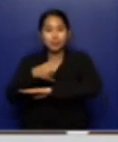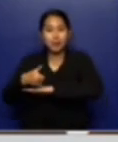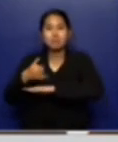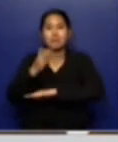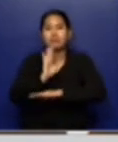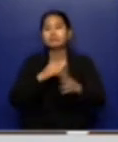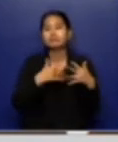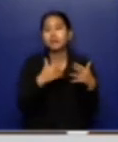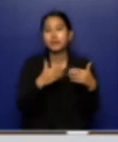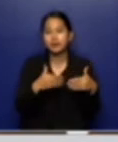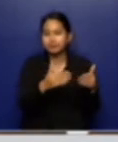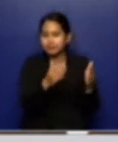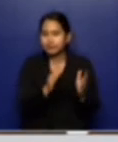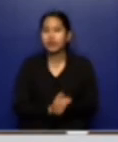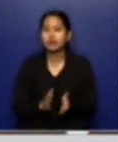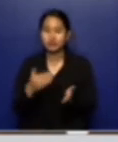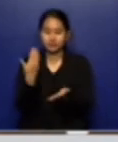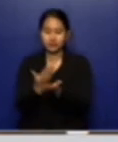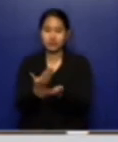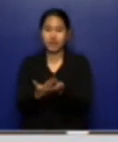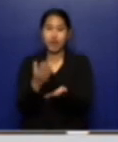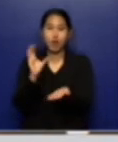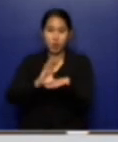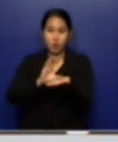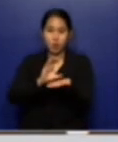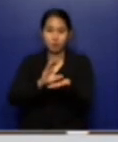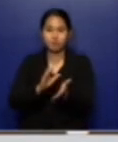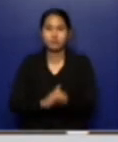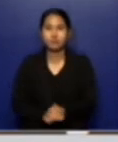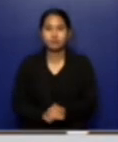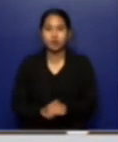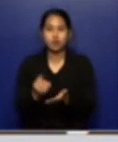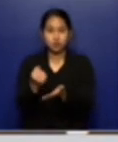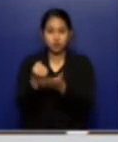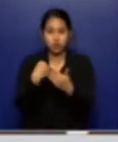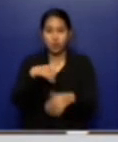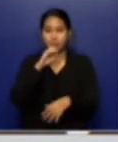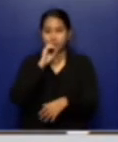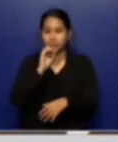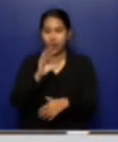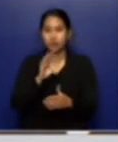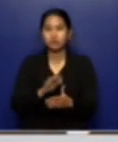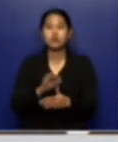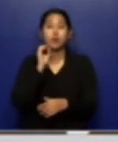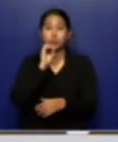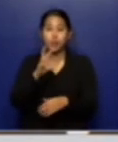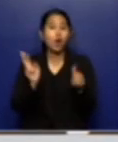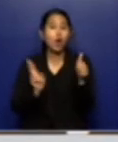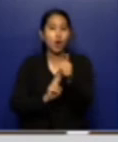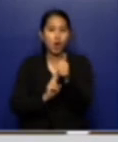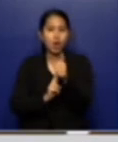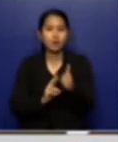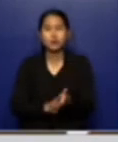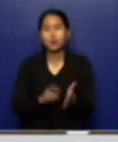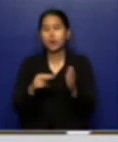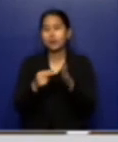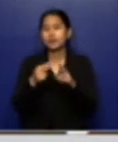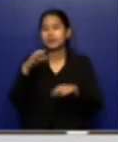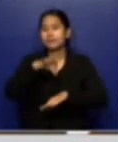ไรนะครับสำนักงบประมาณในห้องอ่ะนะครับท่านแจ้งอาจารย์วิษณุท่านเป็นประธ